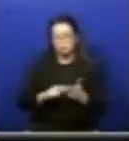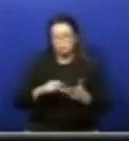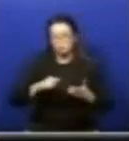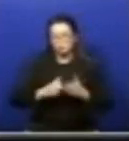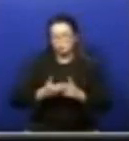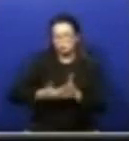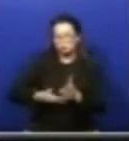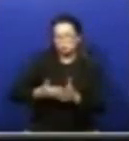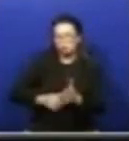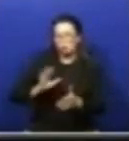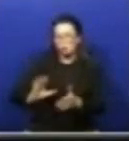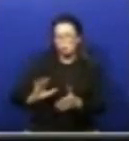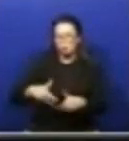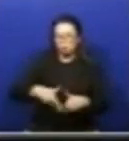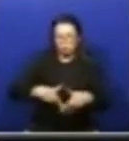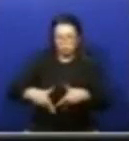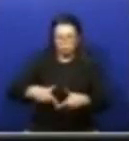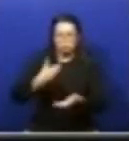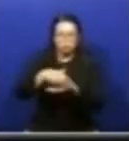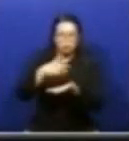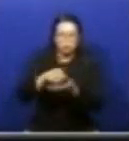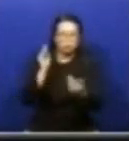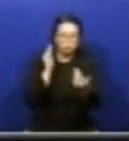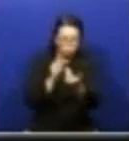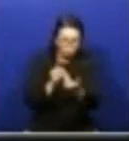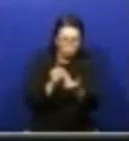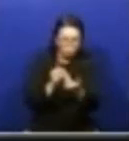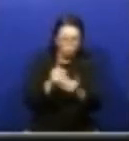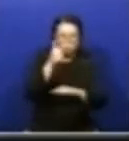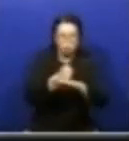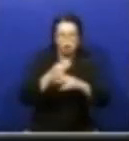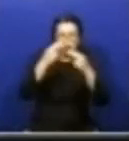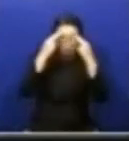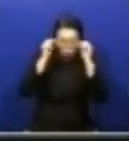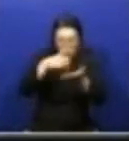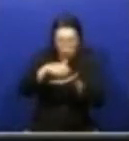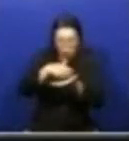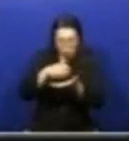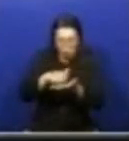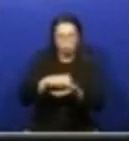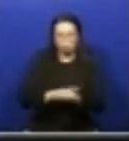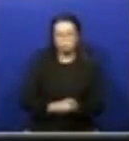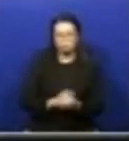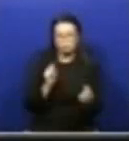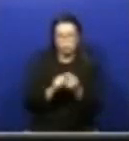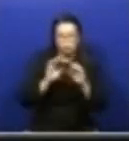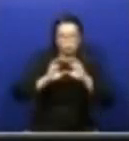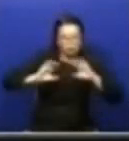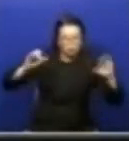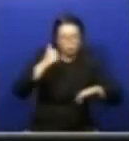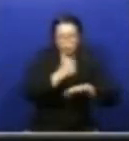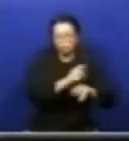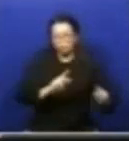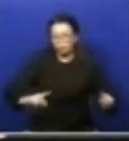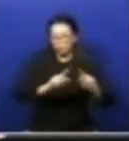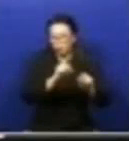าชนเนี่ยแหละครับมาบอกท่านผู้บริหารตั้งแต่นายกคณะรัฐมนตรีและหัวหน้าส่วนราชการโดยเฉพาะ